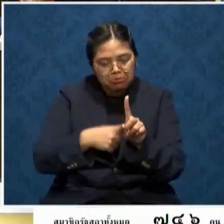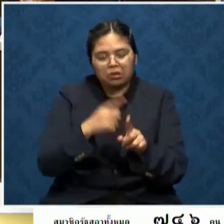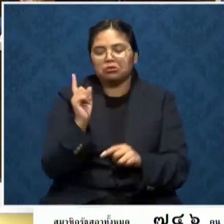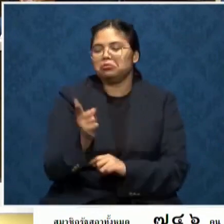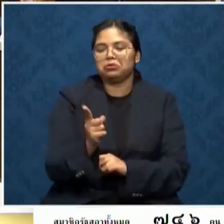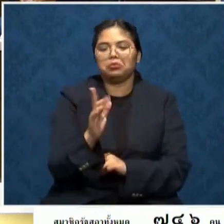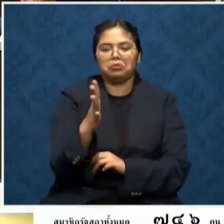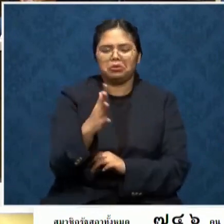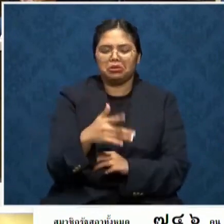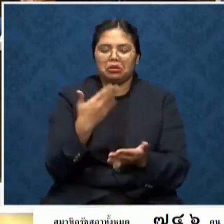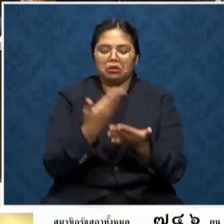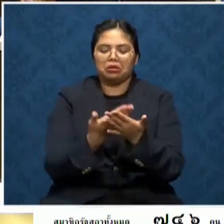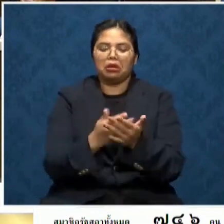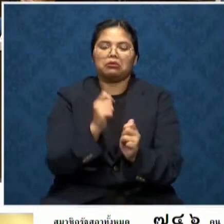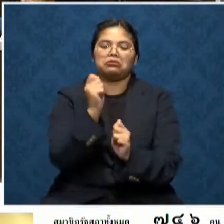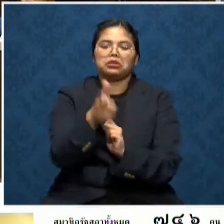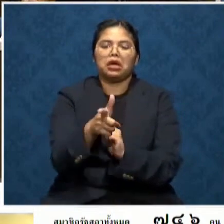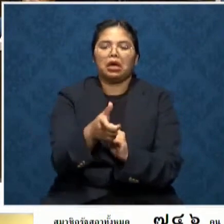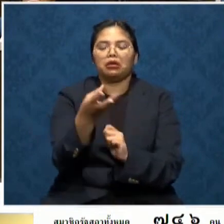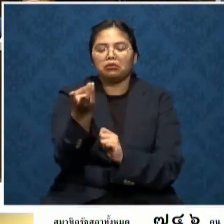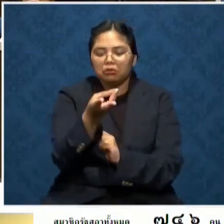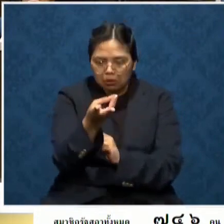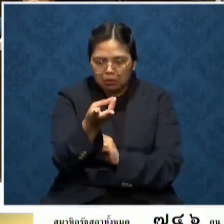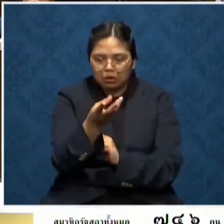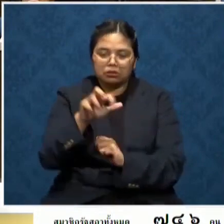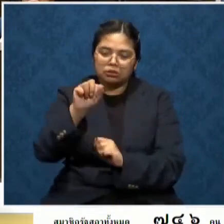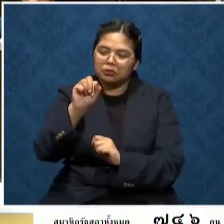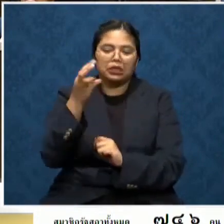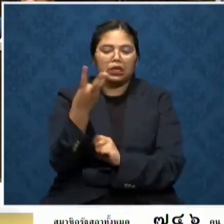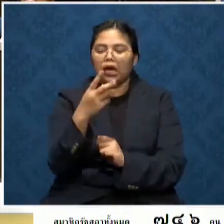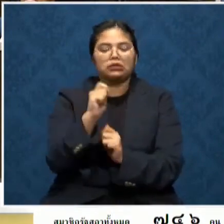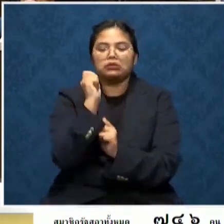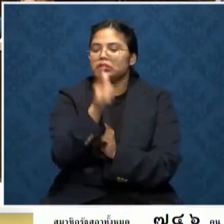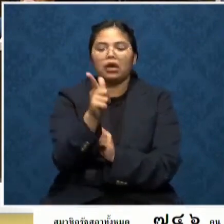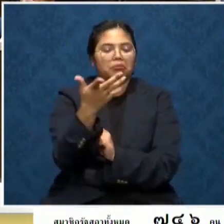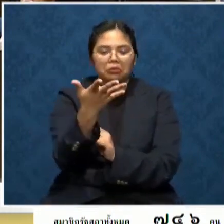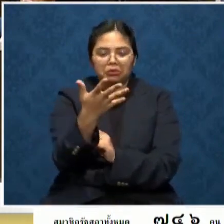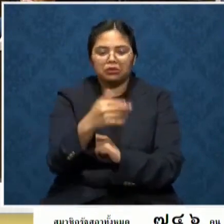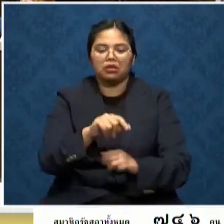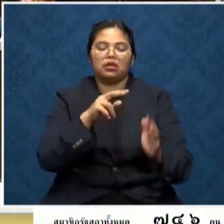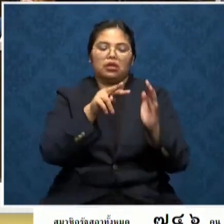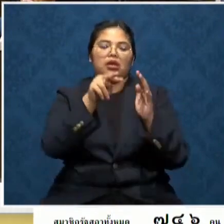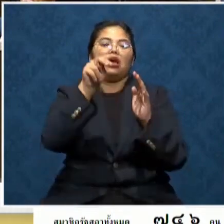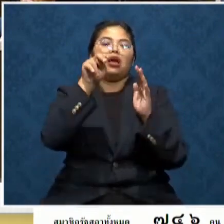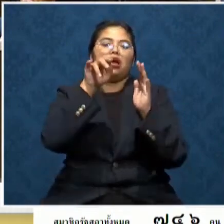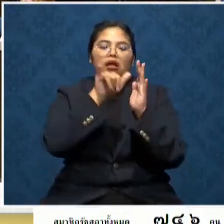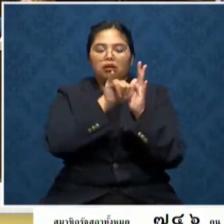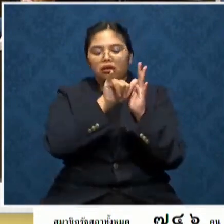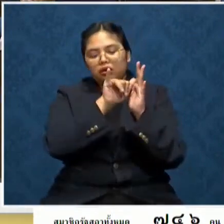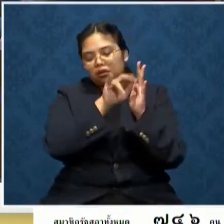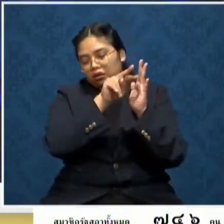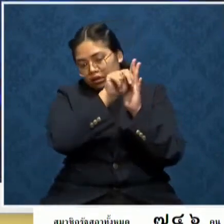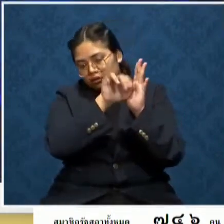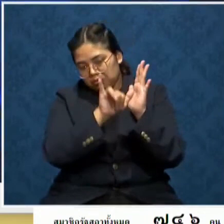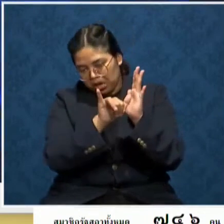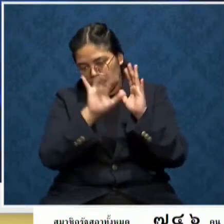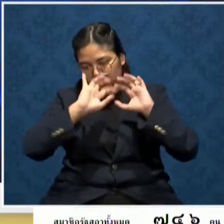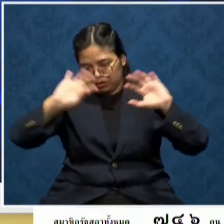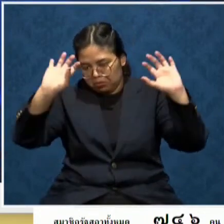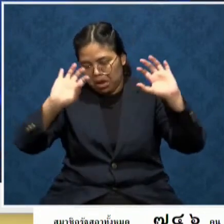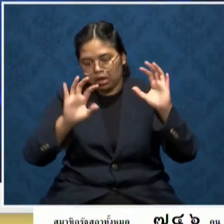น้อย ไมมสวสดีการ ไม่มควมนคงครัแต่รัฐบาลก็ไม่มนโยบายในการแ้ไปัญหาเรื่เห่านี้